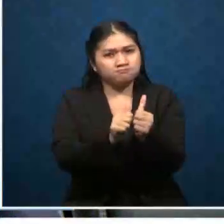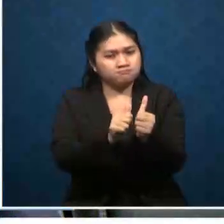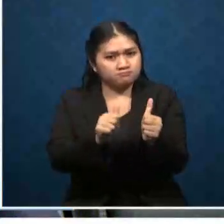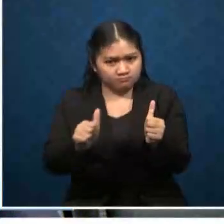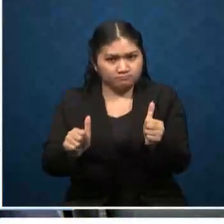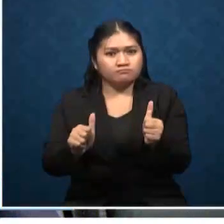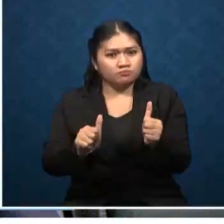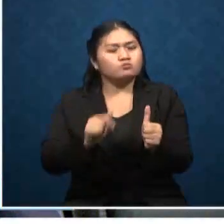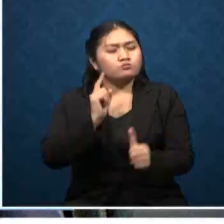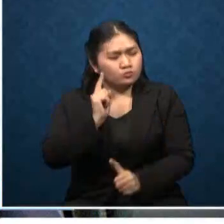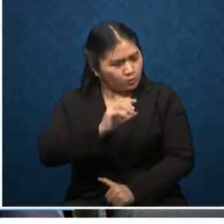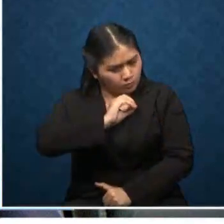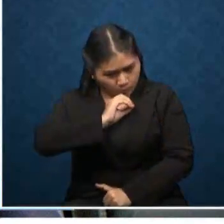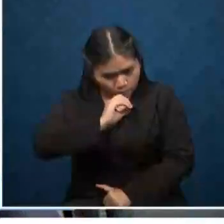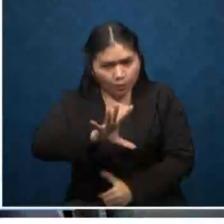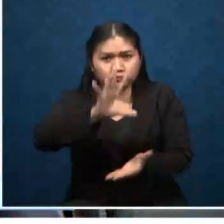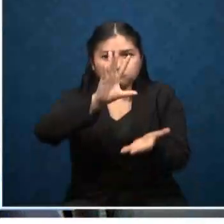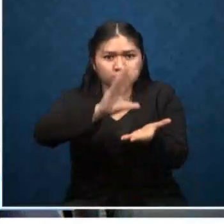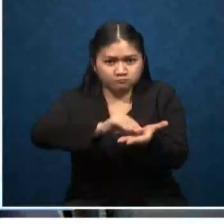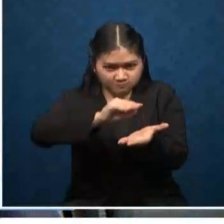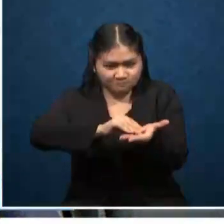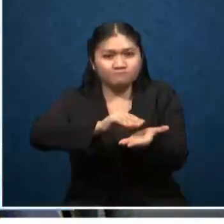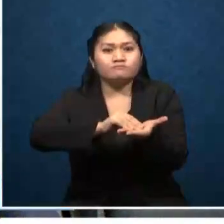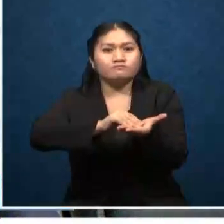ี่ต้องกลาวถึงบัทึกไ้ในสัภา